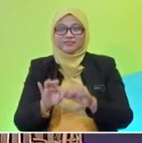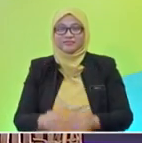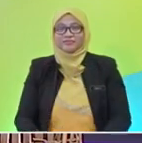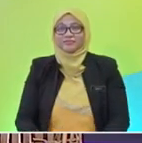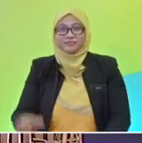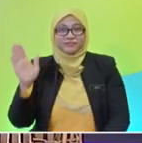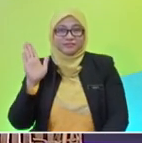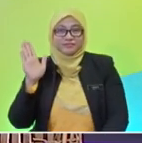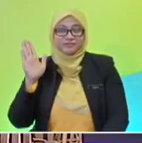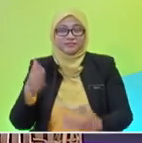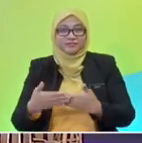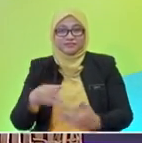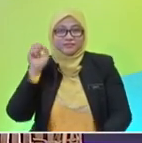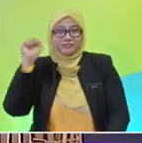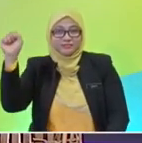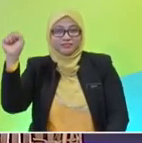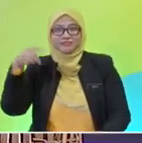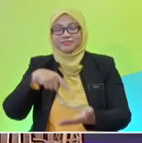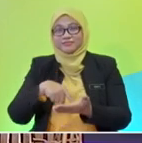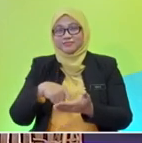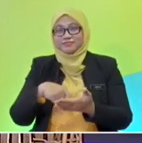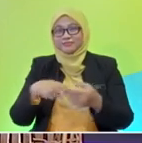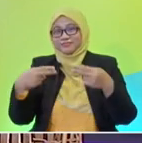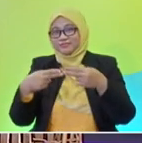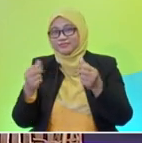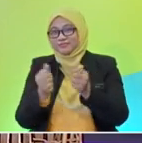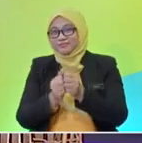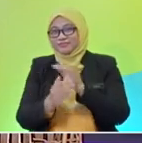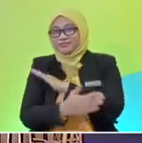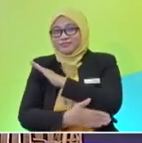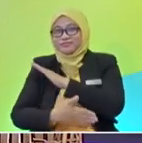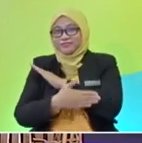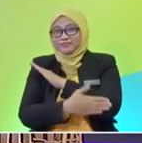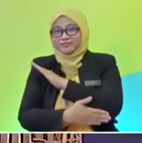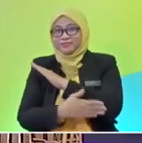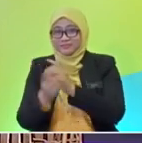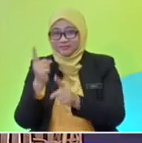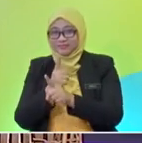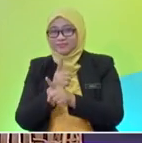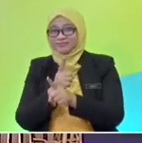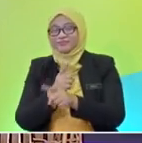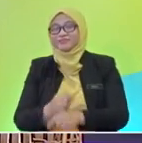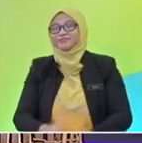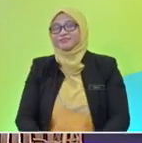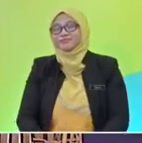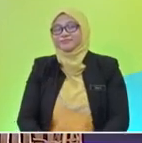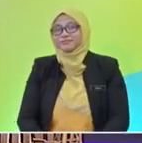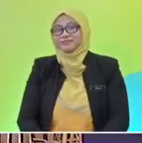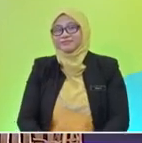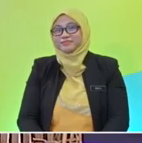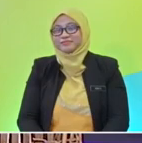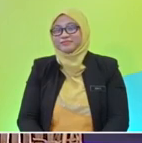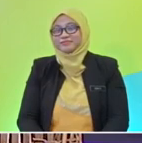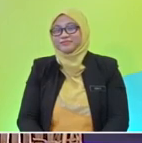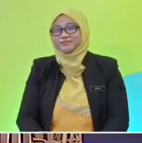Merdeka, kita tahu ini adalah berkaitan dengan nilai kenegaraan. Betul? Nilai kenegaraan. Okey, kita lihat katanya, dia seorang